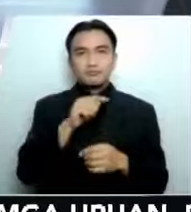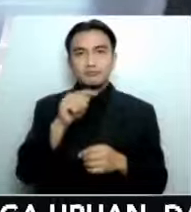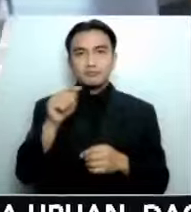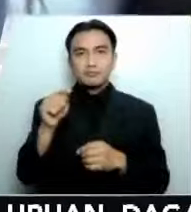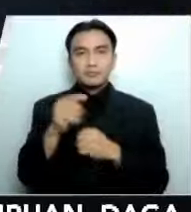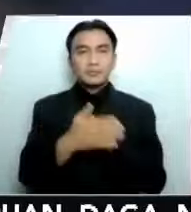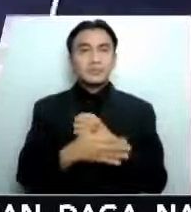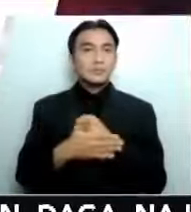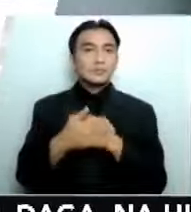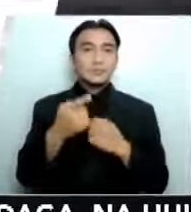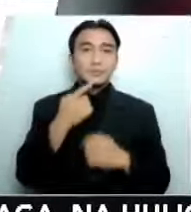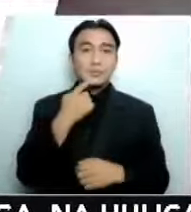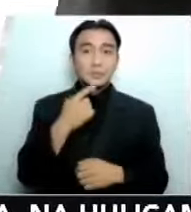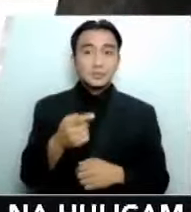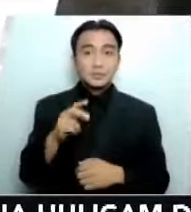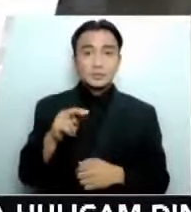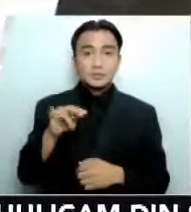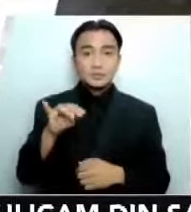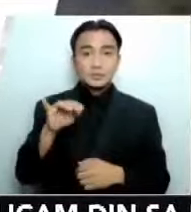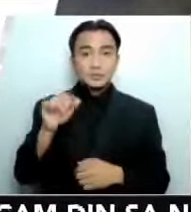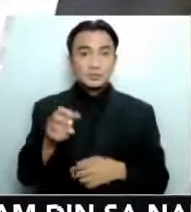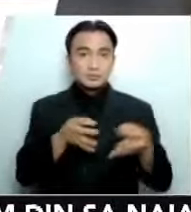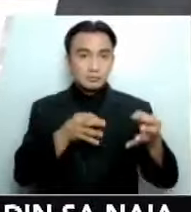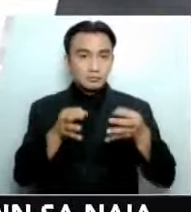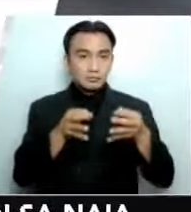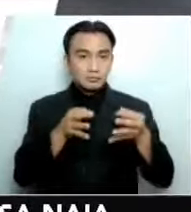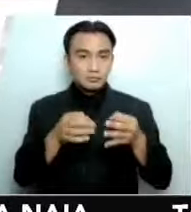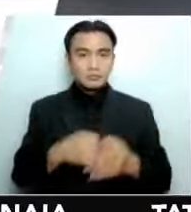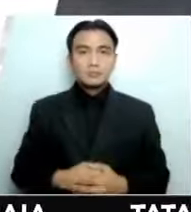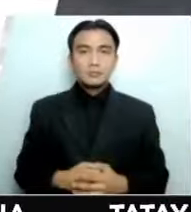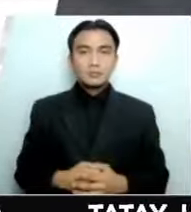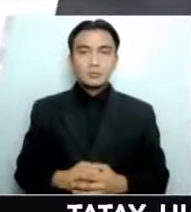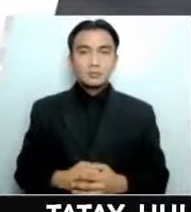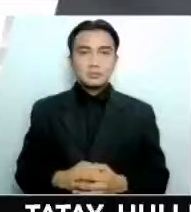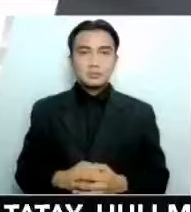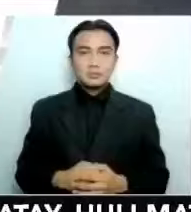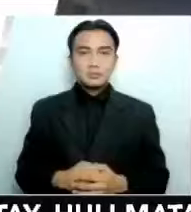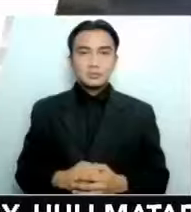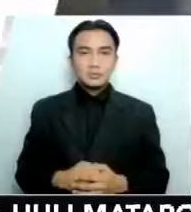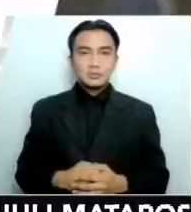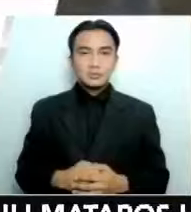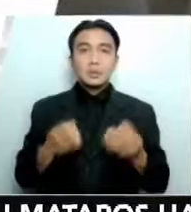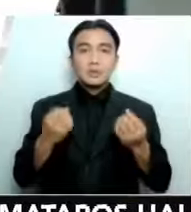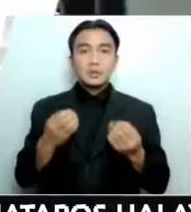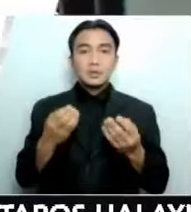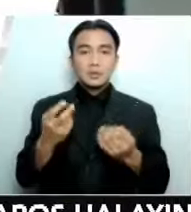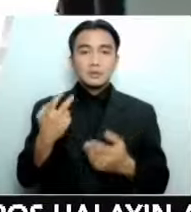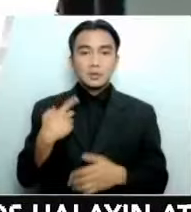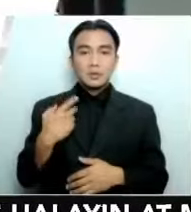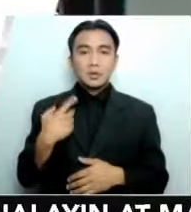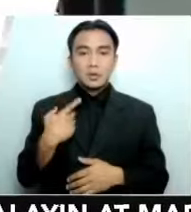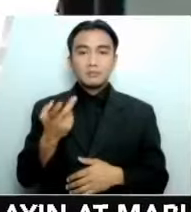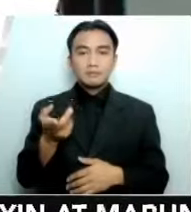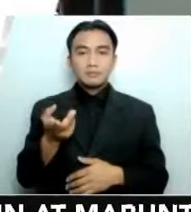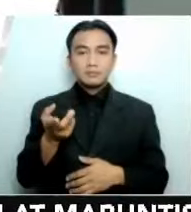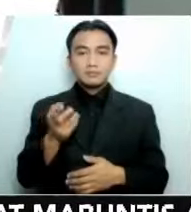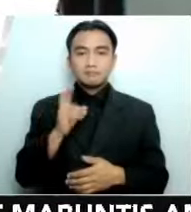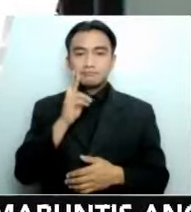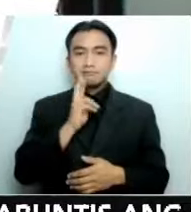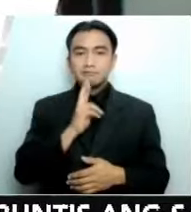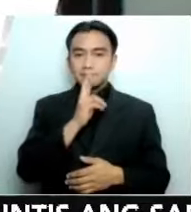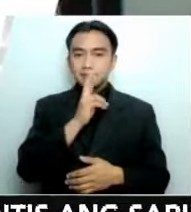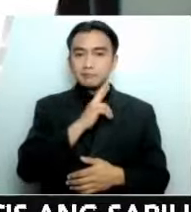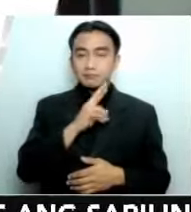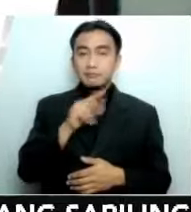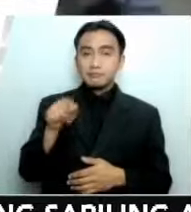authority You know there's so many mga concession with restaurant most likely so Bale ang hinala niyo po sir It Could